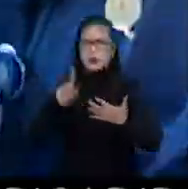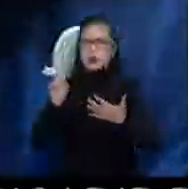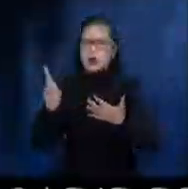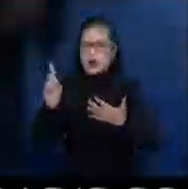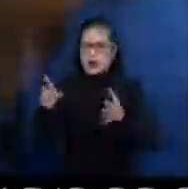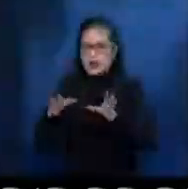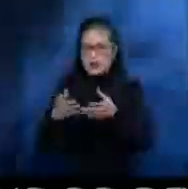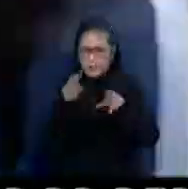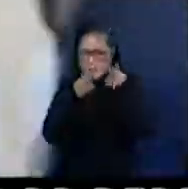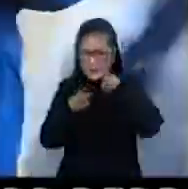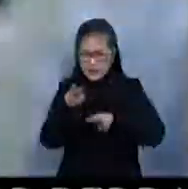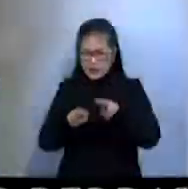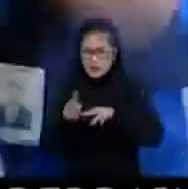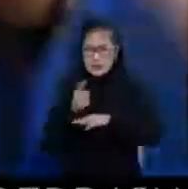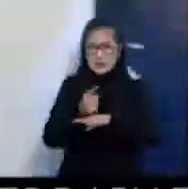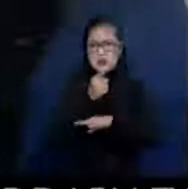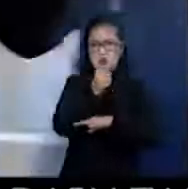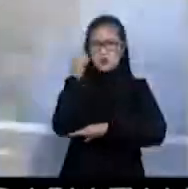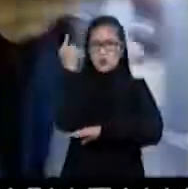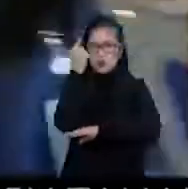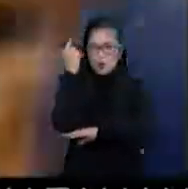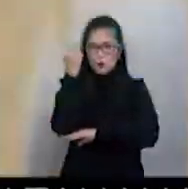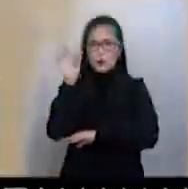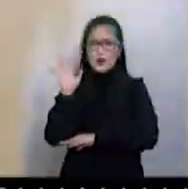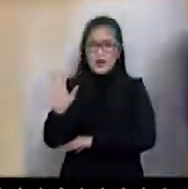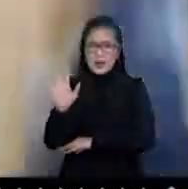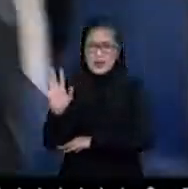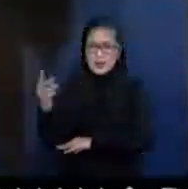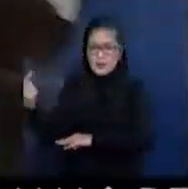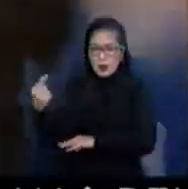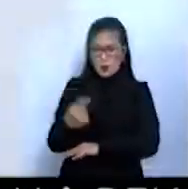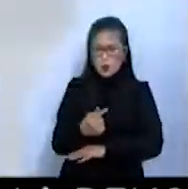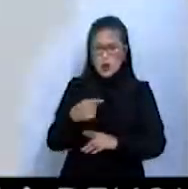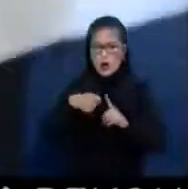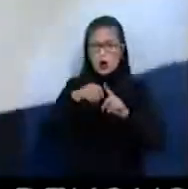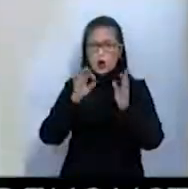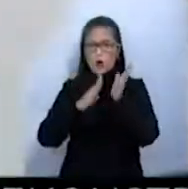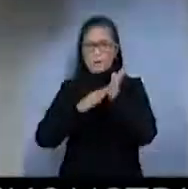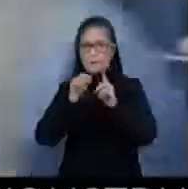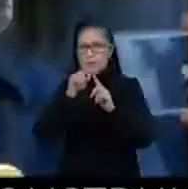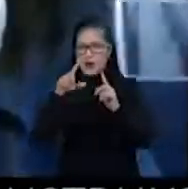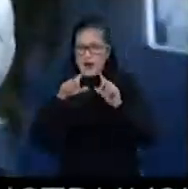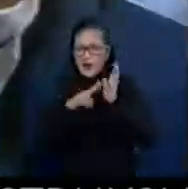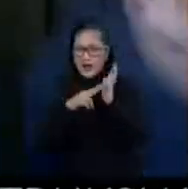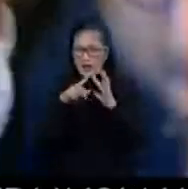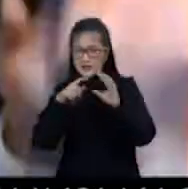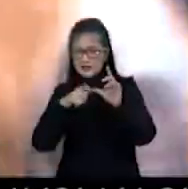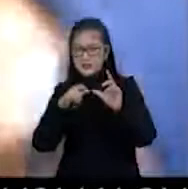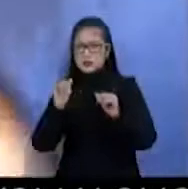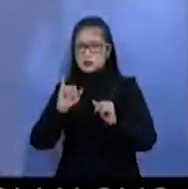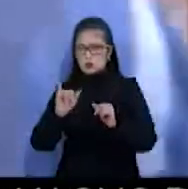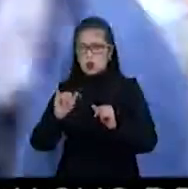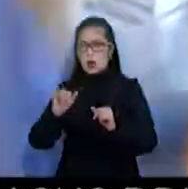dan jaksa penuntut umum, rekonstruksi juga digelar dengan mengundang Kompolnas serta Komnas HAM untuk mengawasi jalannya